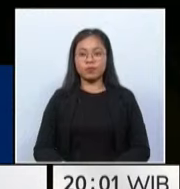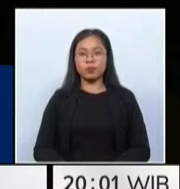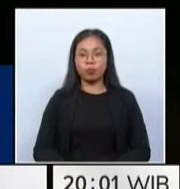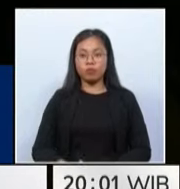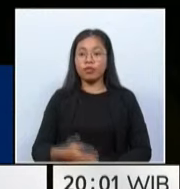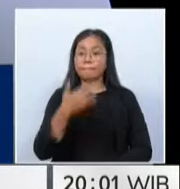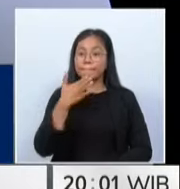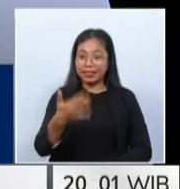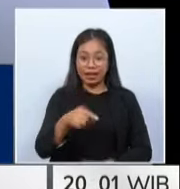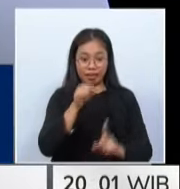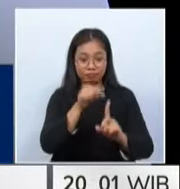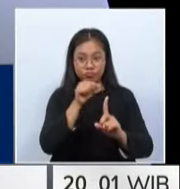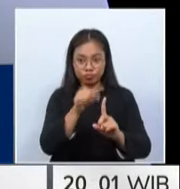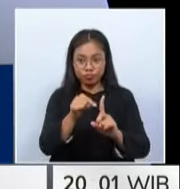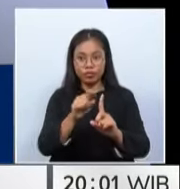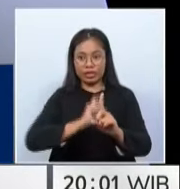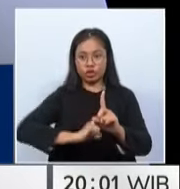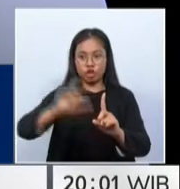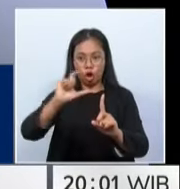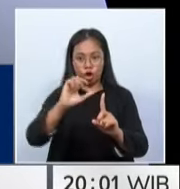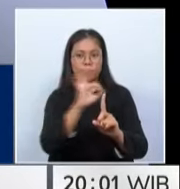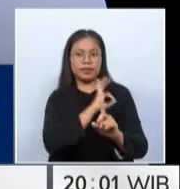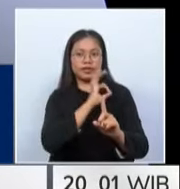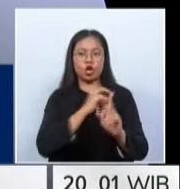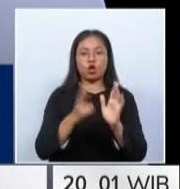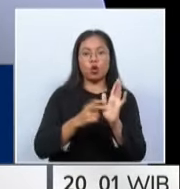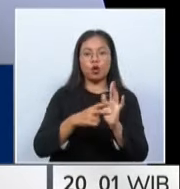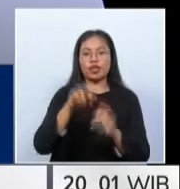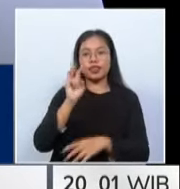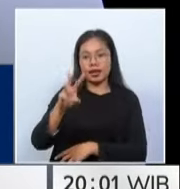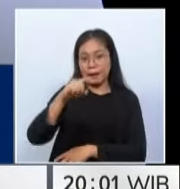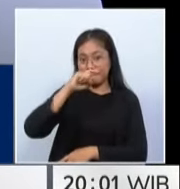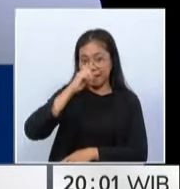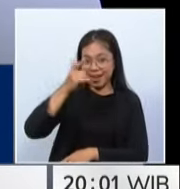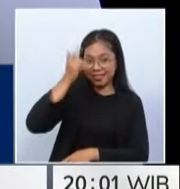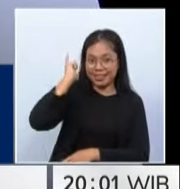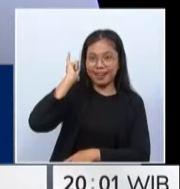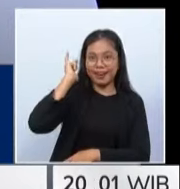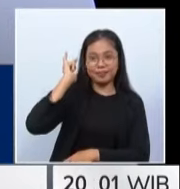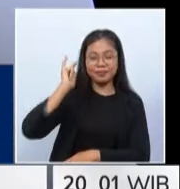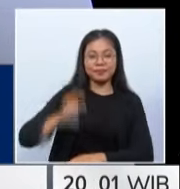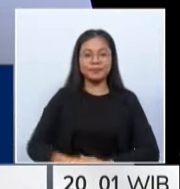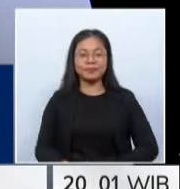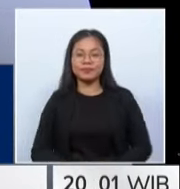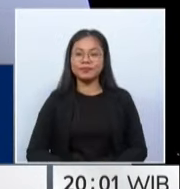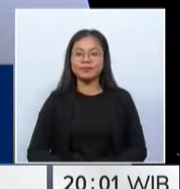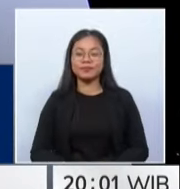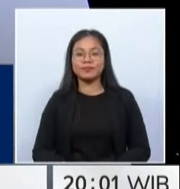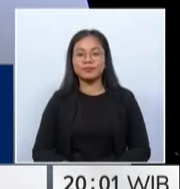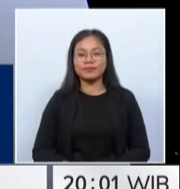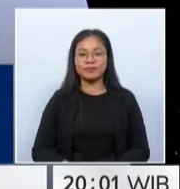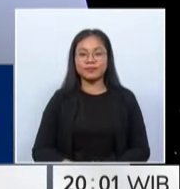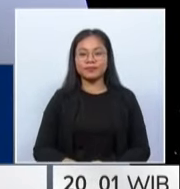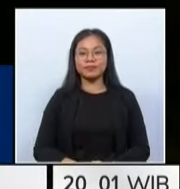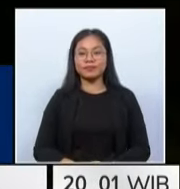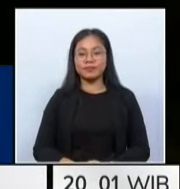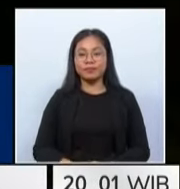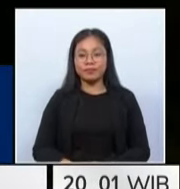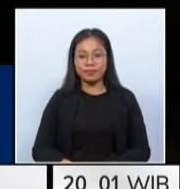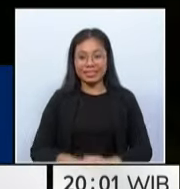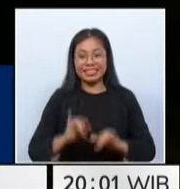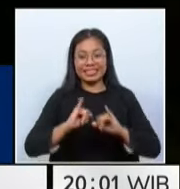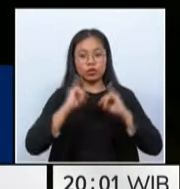Presiden nomor urut 3 Bapak Ganjar pranowo kewenangan institusi di sektor keamanan sangat